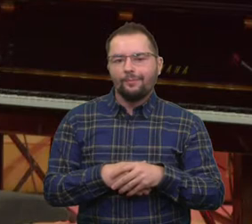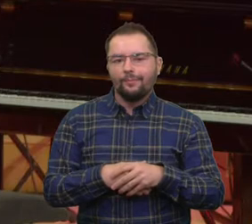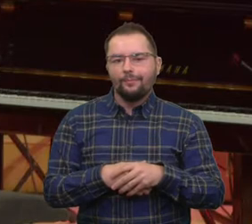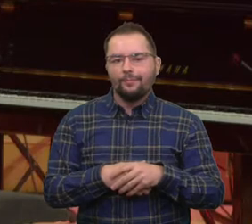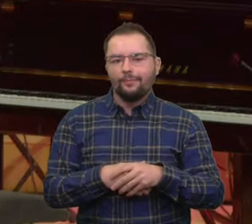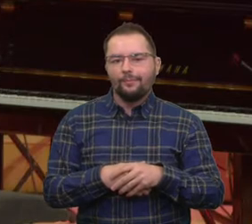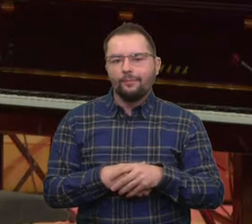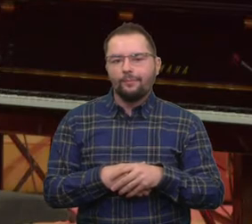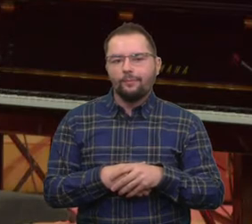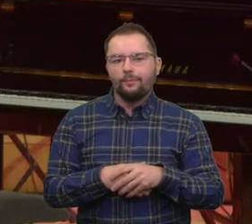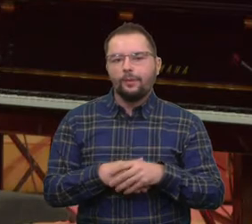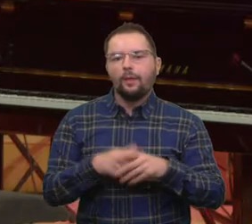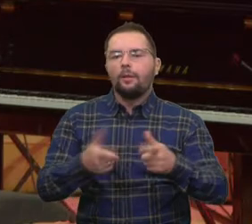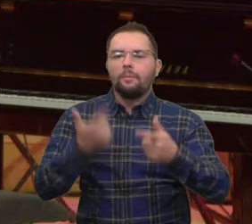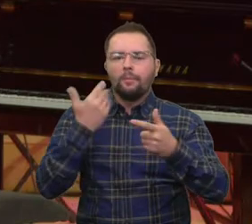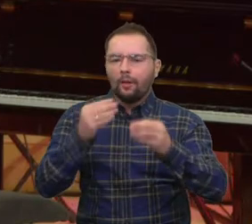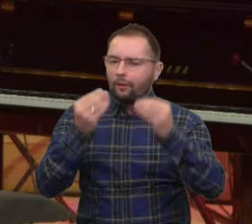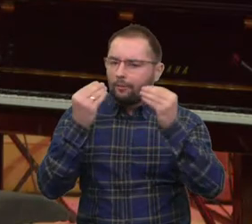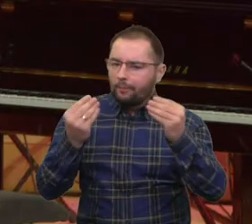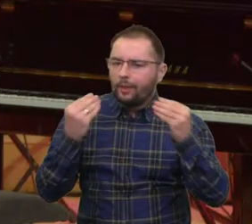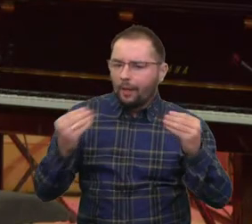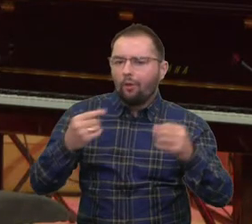To jest wspaniałe ćwierćwiecze.